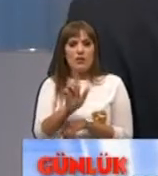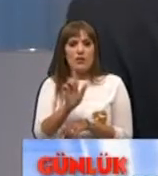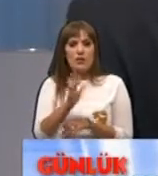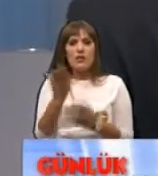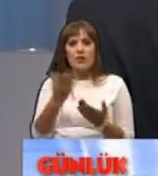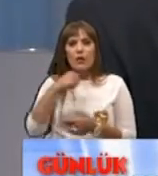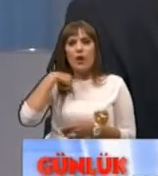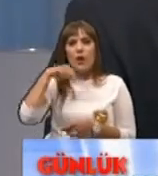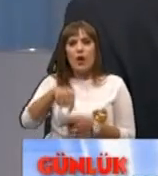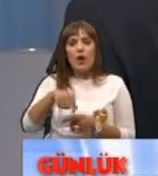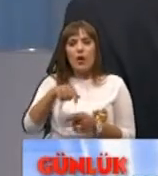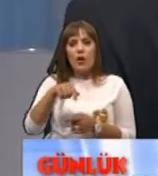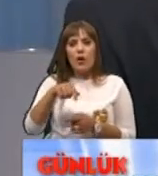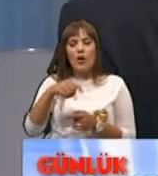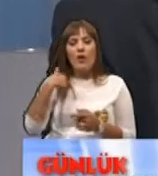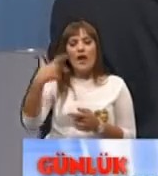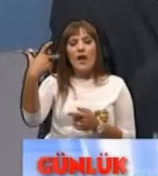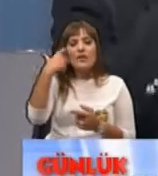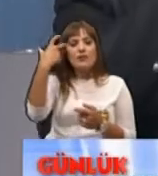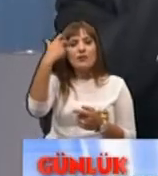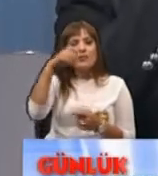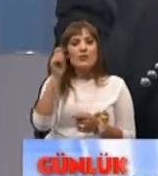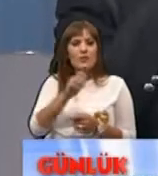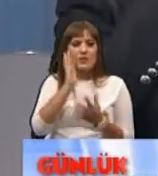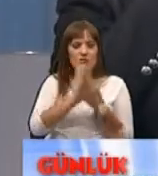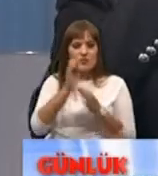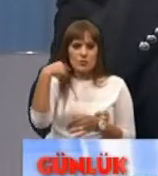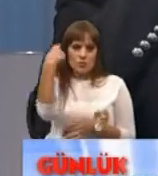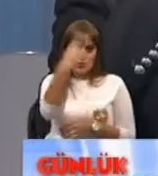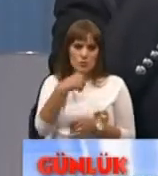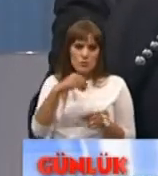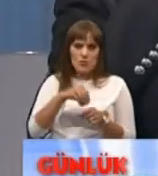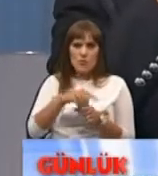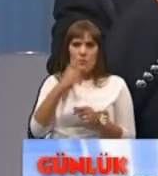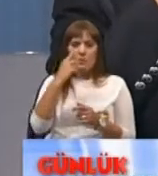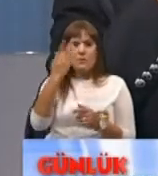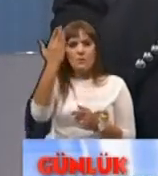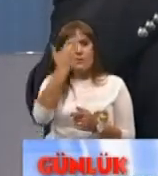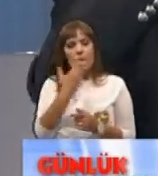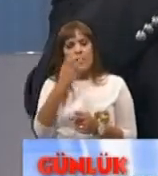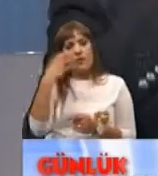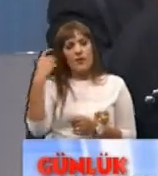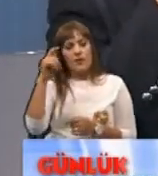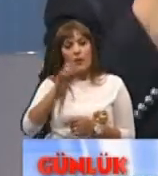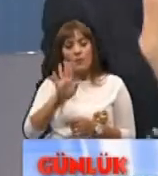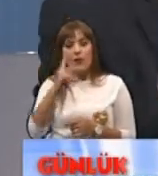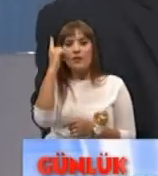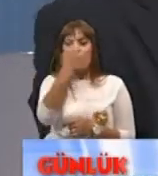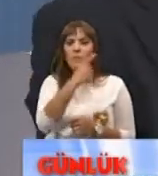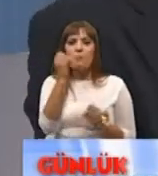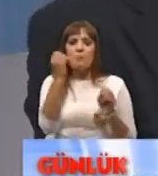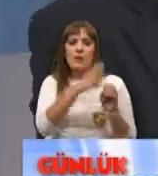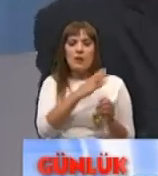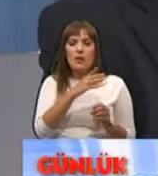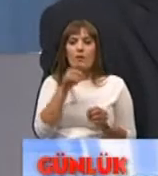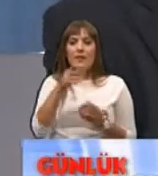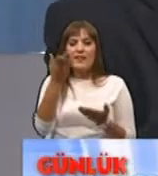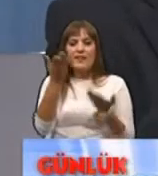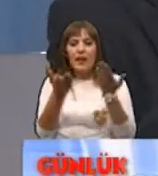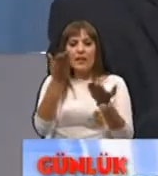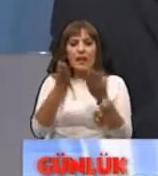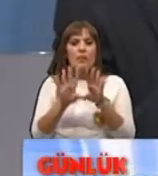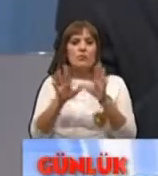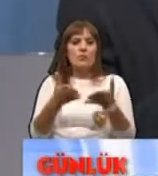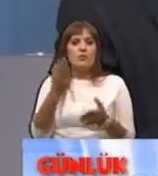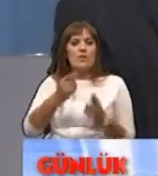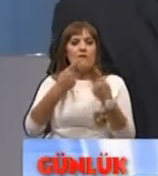Ama mesela botulinum toksin enjeksiyonu yapılmış kişinin mesela yüzüne bir tarafına yapılıyor. Ama diğer taraflar bırakılmış ve denge